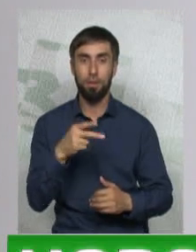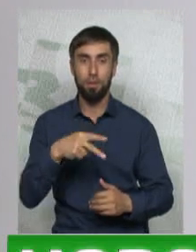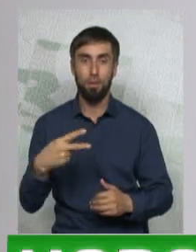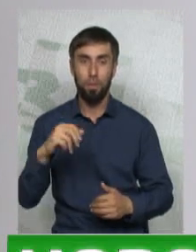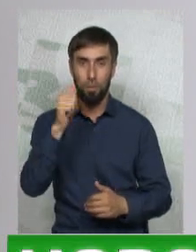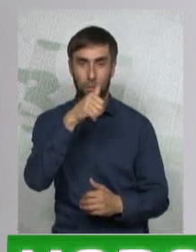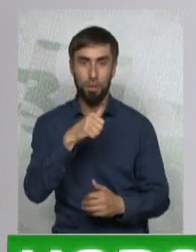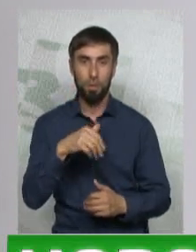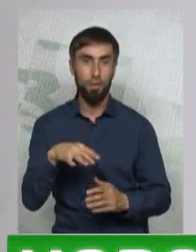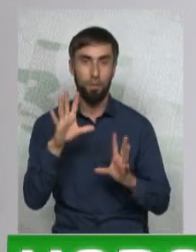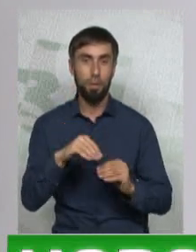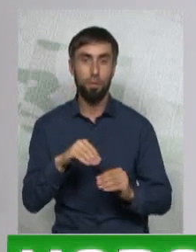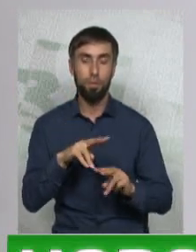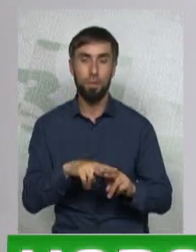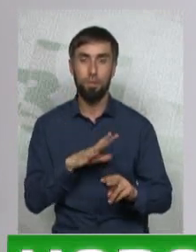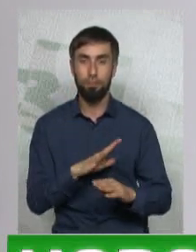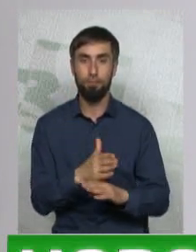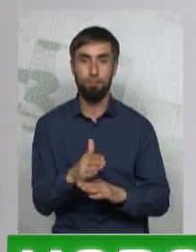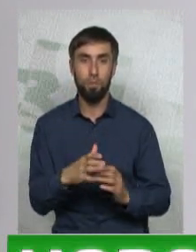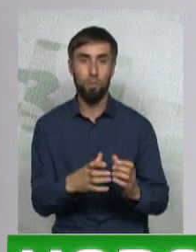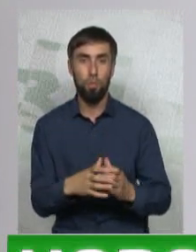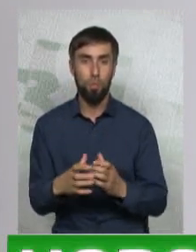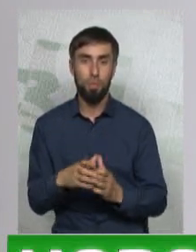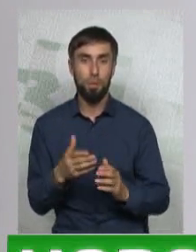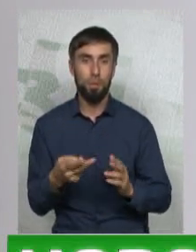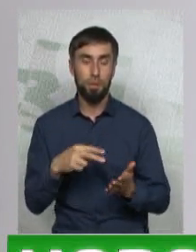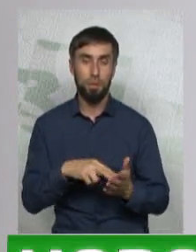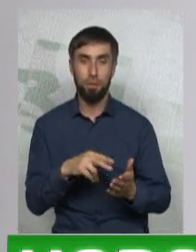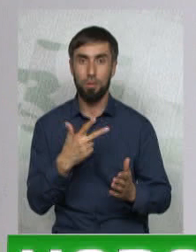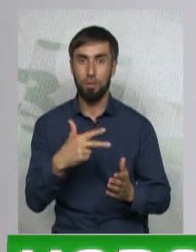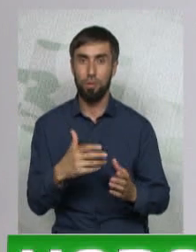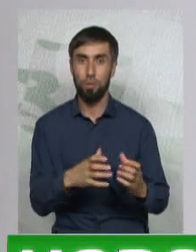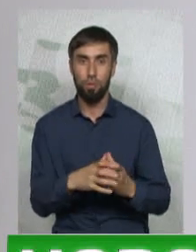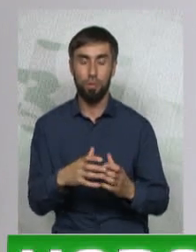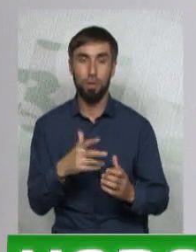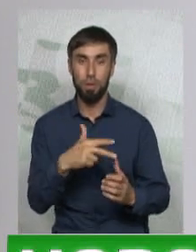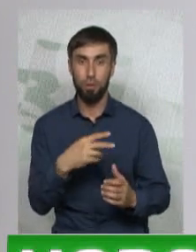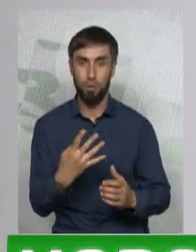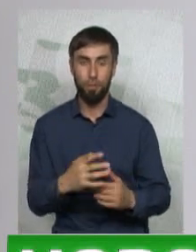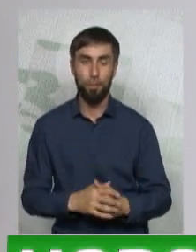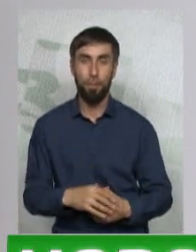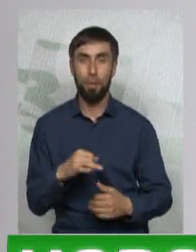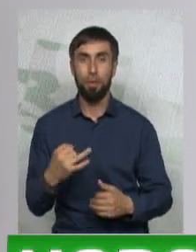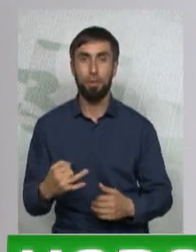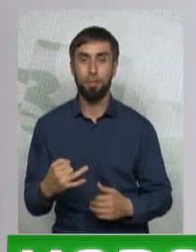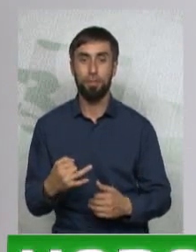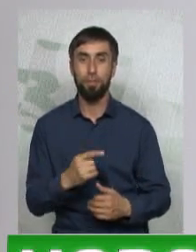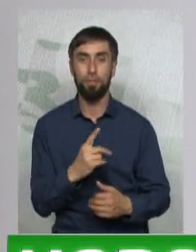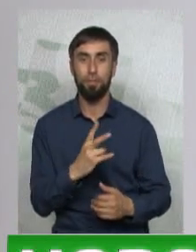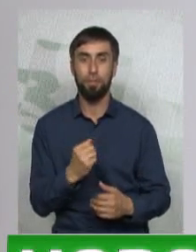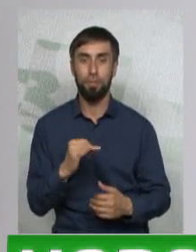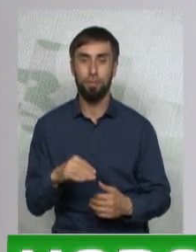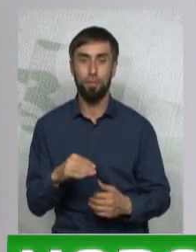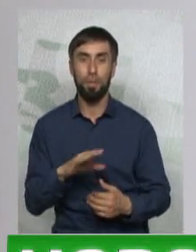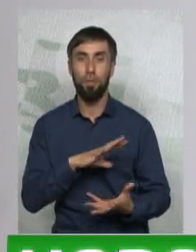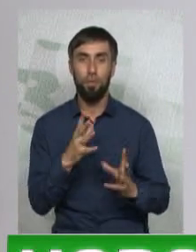года все места были преобразованы в группы. Таких групп стало 34. И, значит,